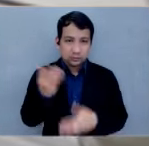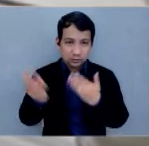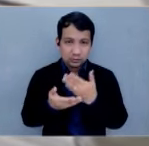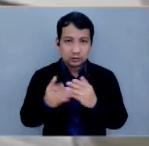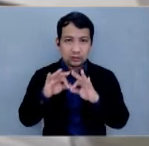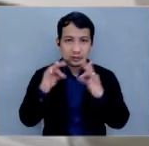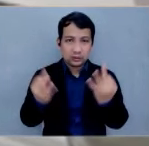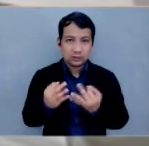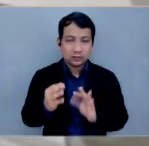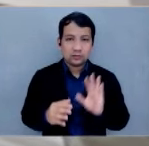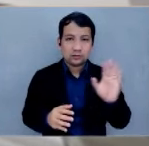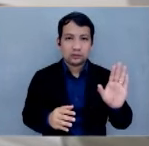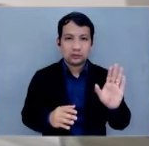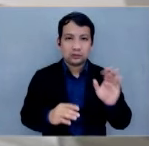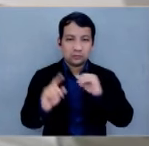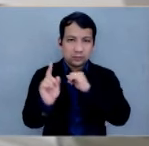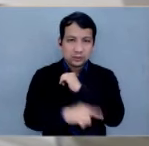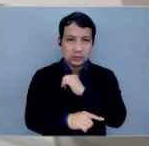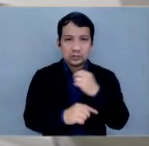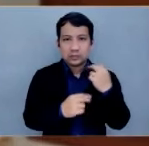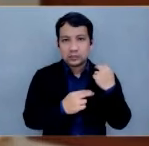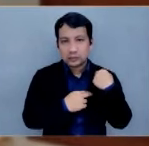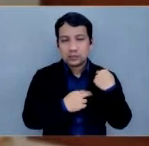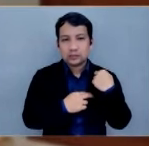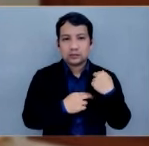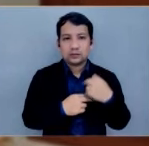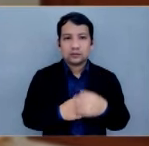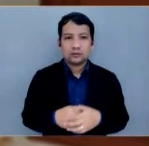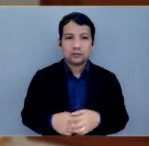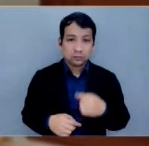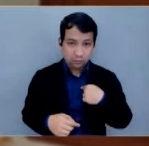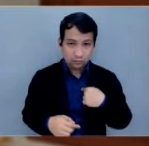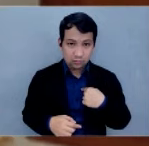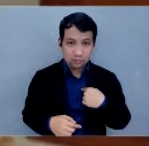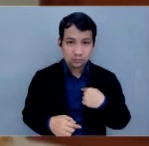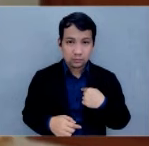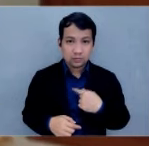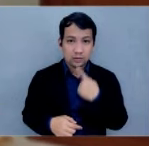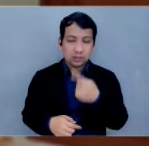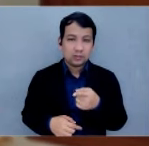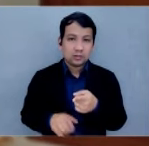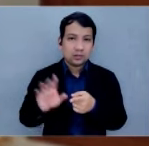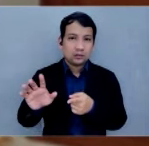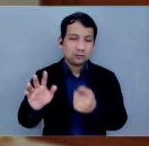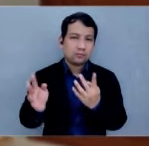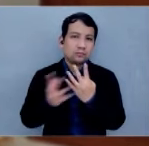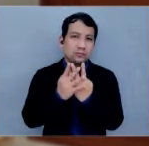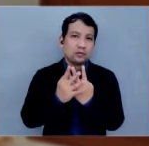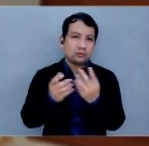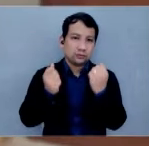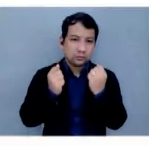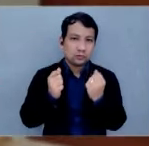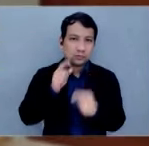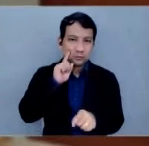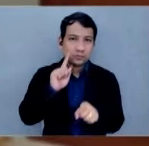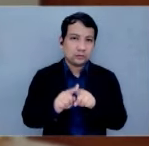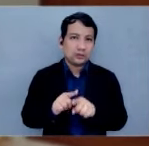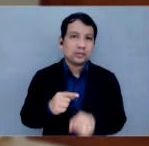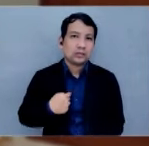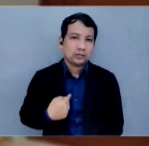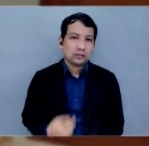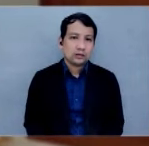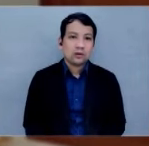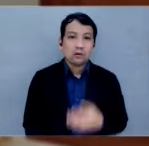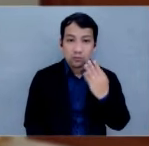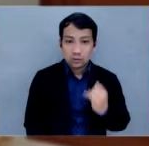kaanak na panagutin ang suspect. Ako lang yung tatanungin, sir. Gusto ko talaga yung magpulong siya. Pag